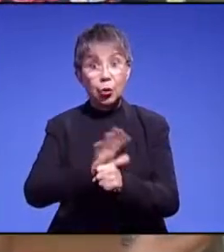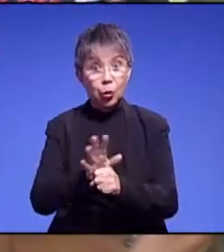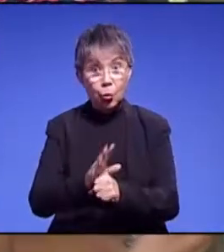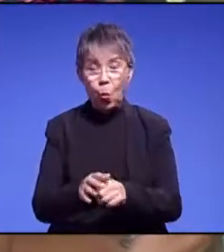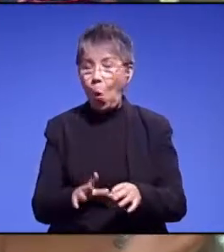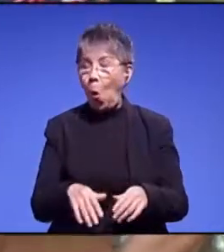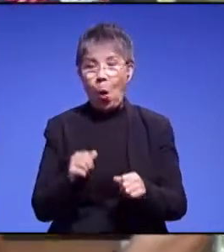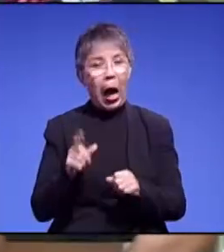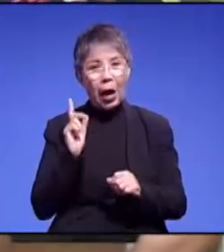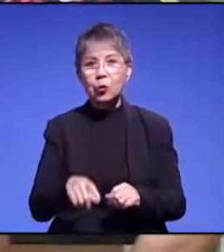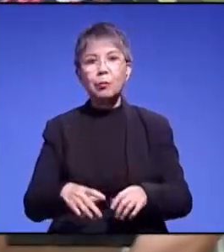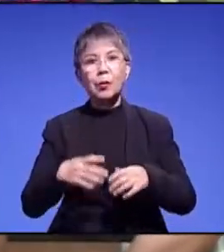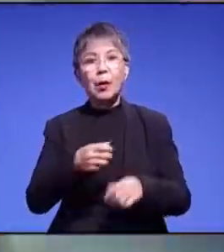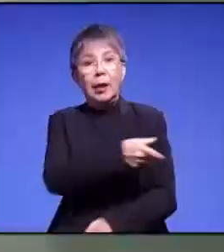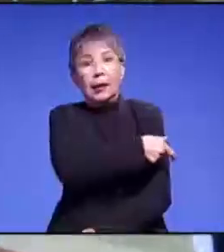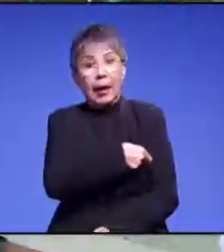saat ini.